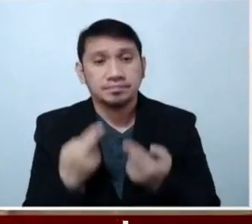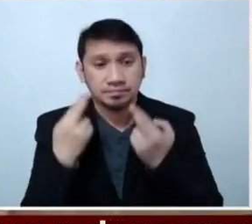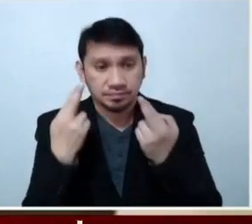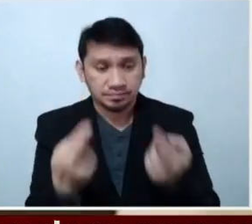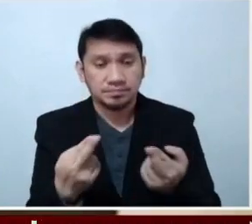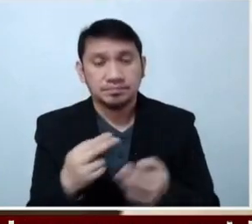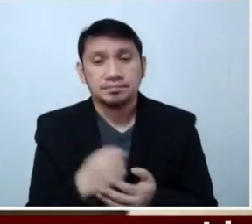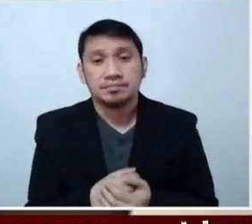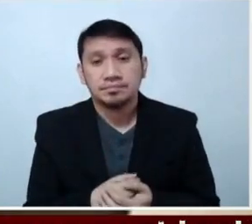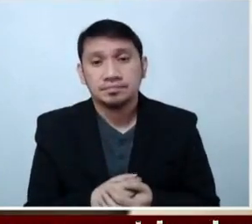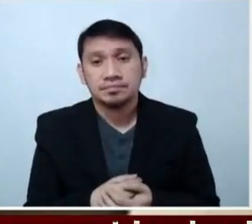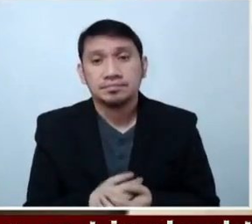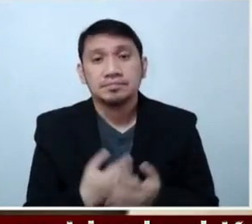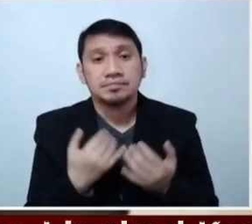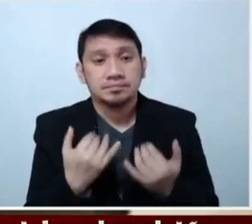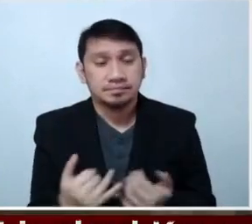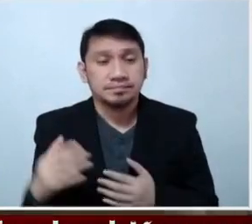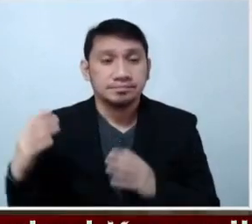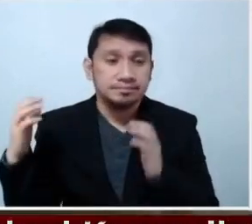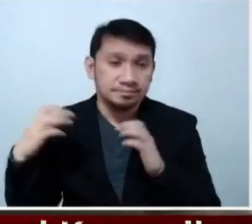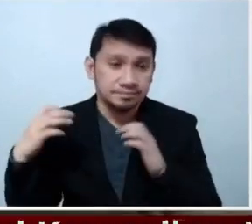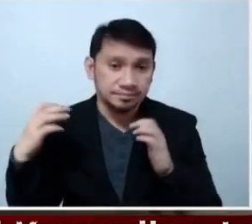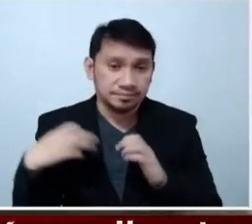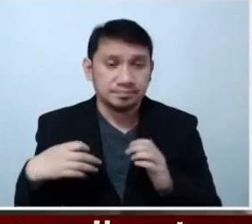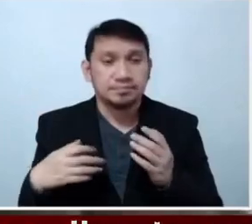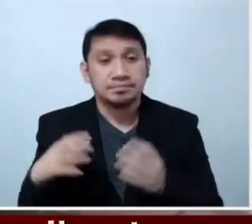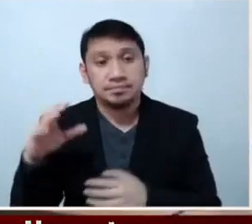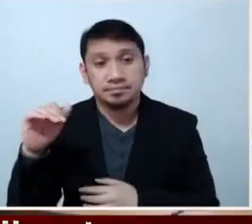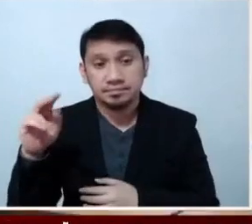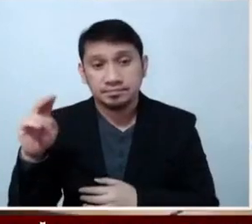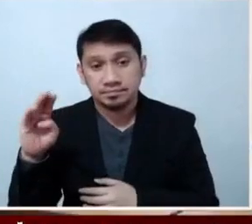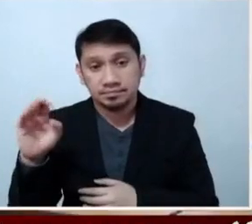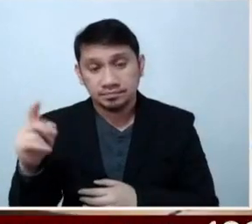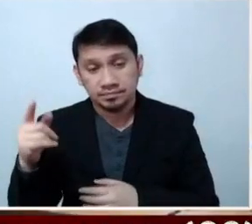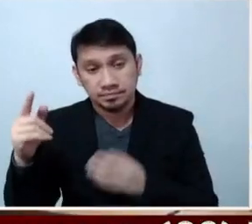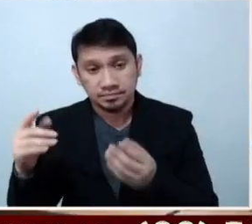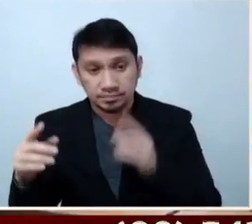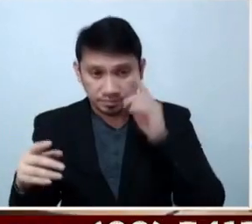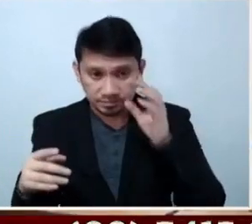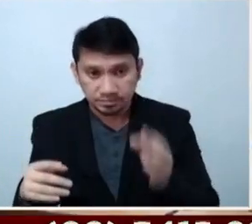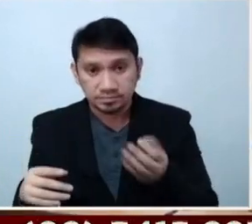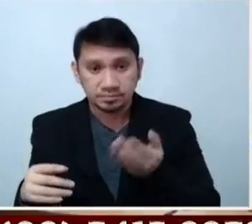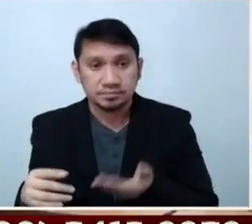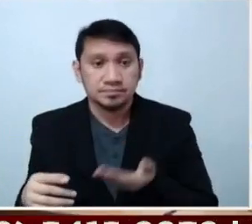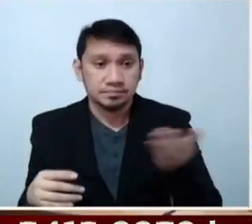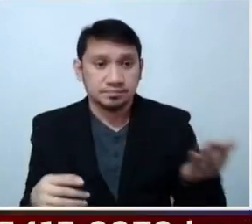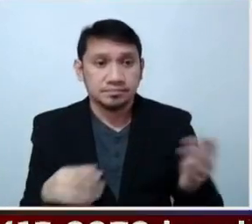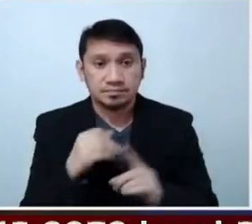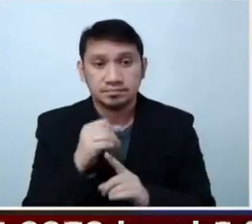Commission Unbank. Inaasahang ibababa ng Unbank ang desisyon sa September